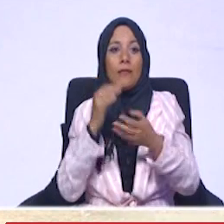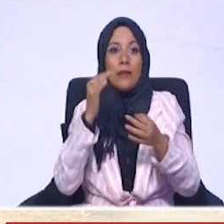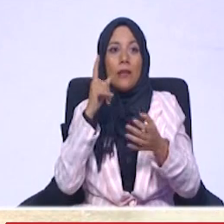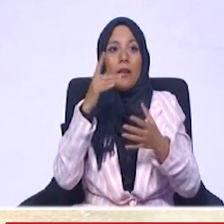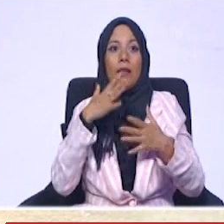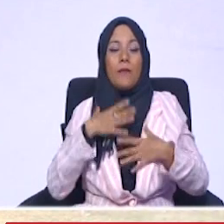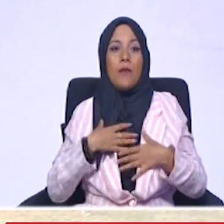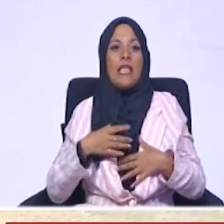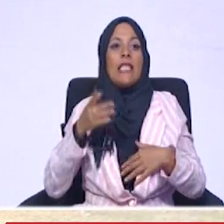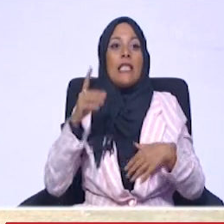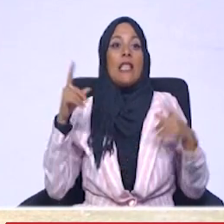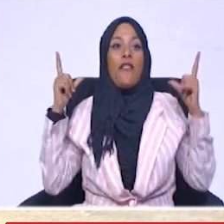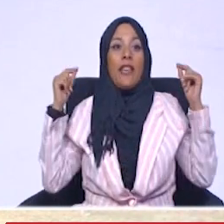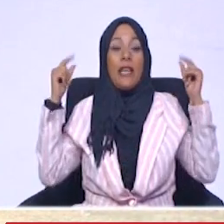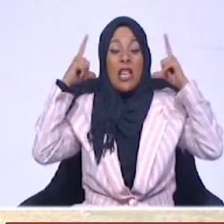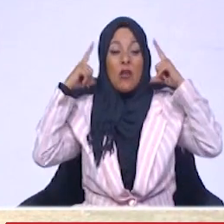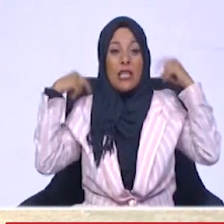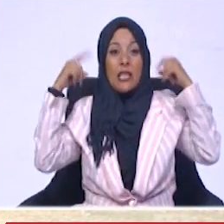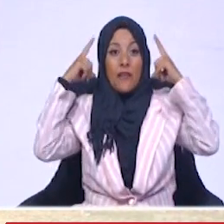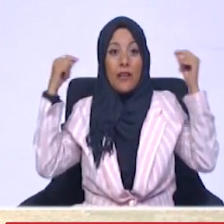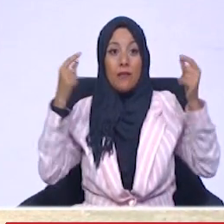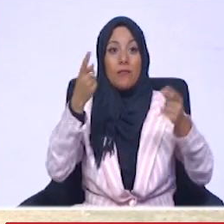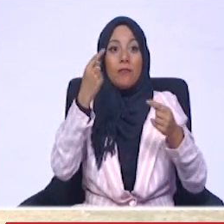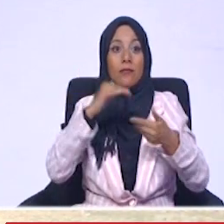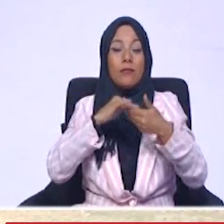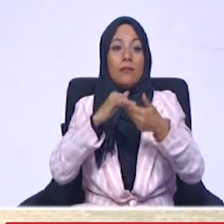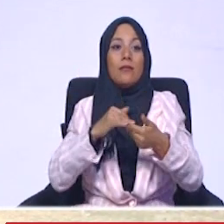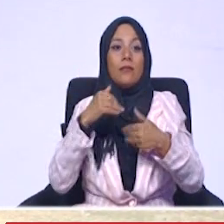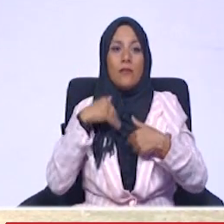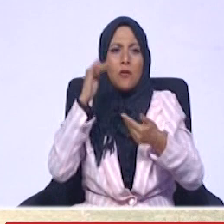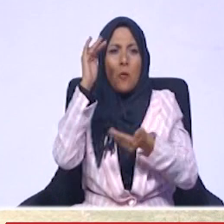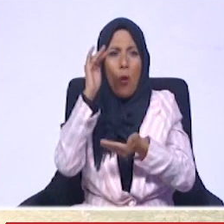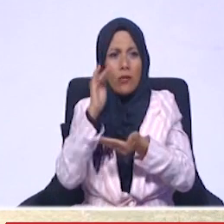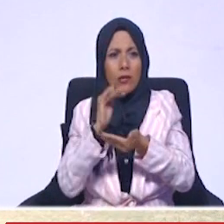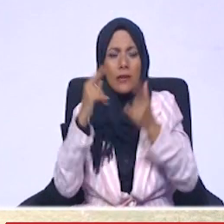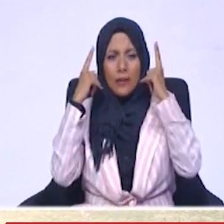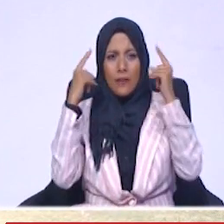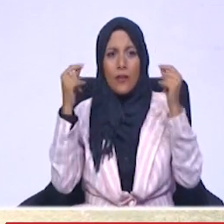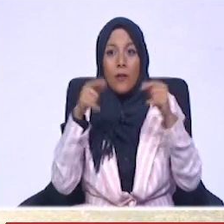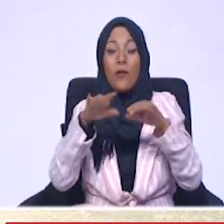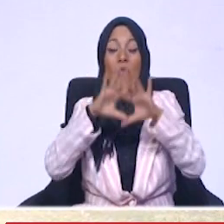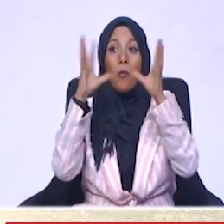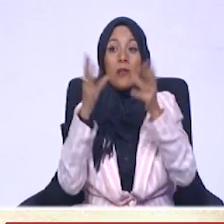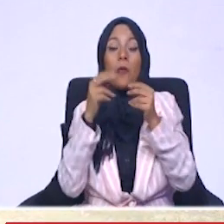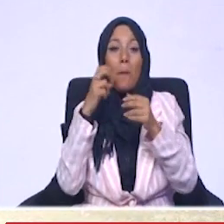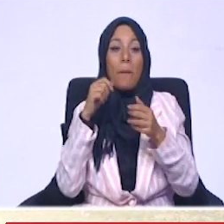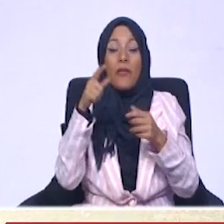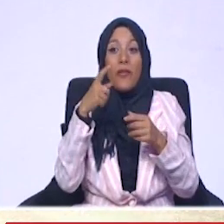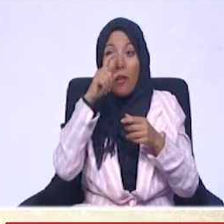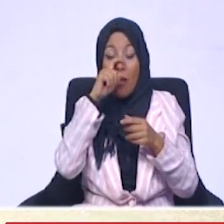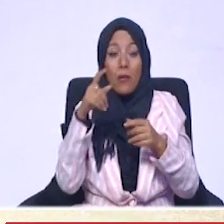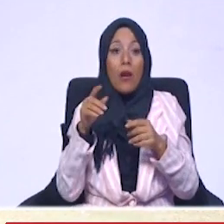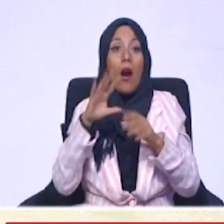بسفير الاسلام وسفير الطفوله وسفير القران الكريم واصغر سفير في الوطن العربي ثم لقبت بعملاق